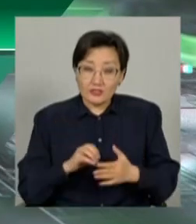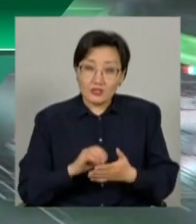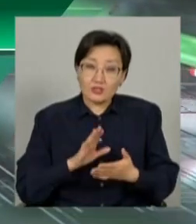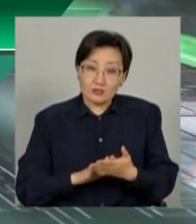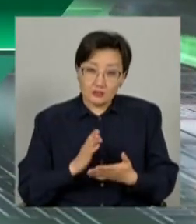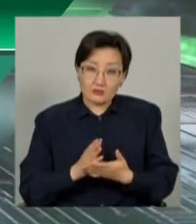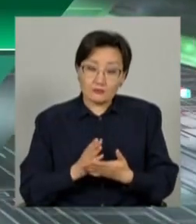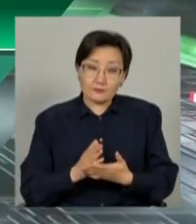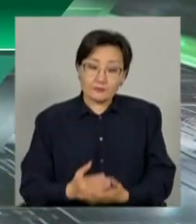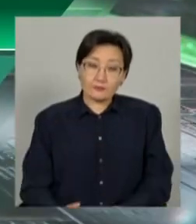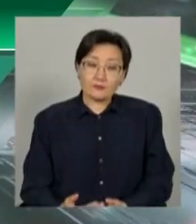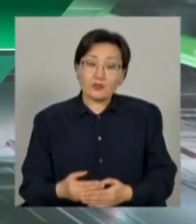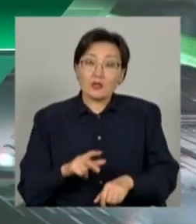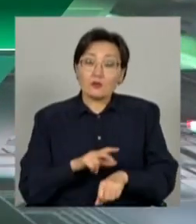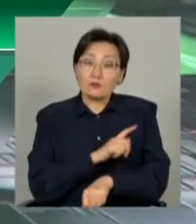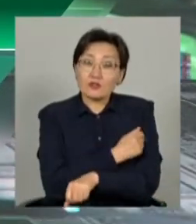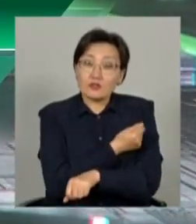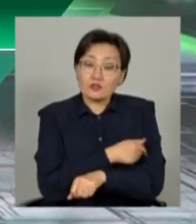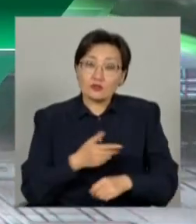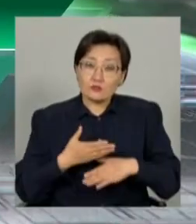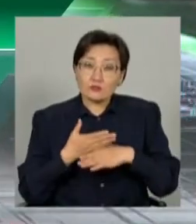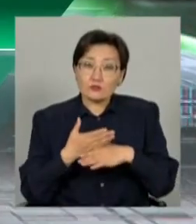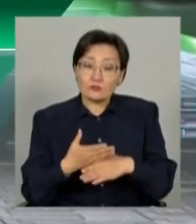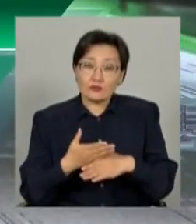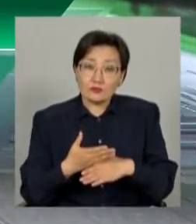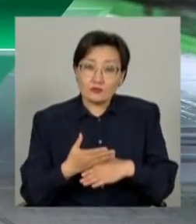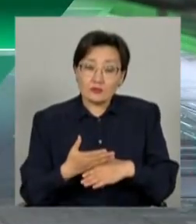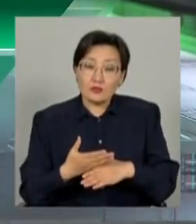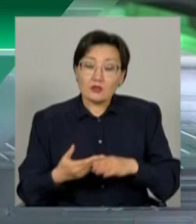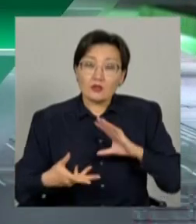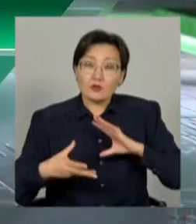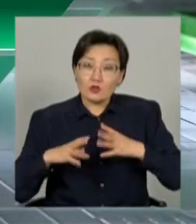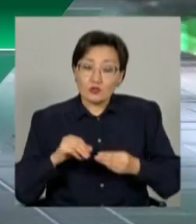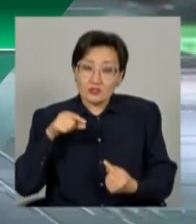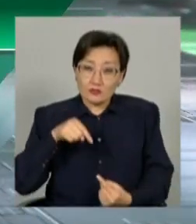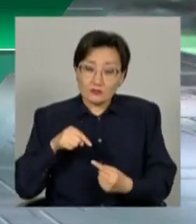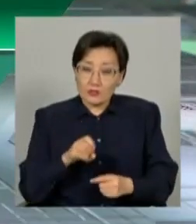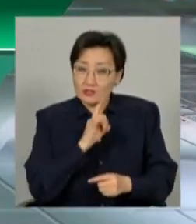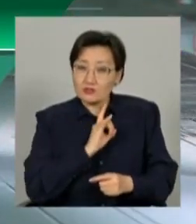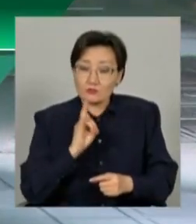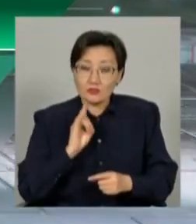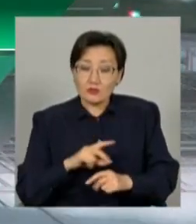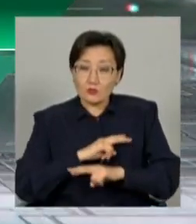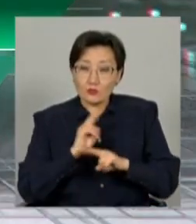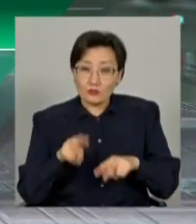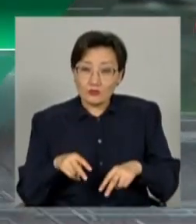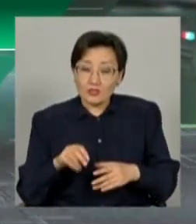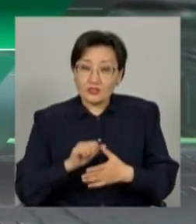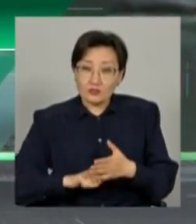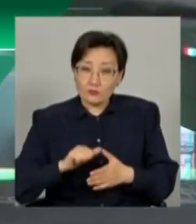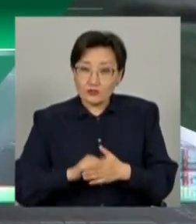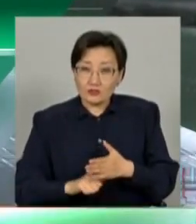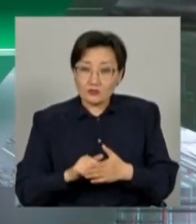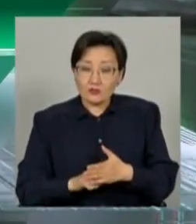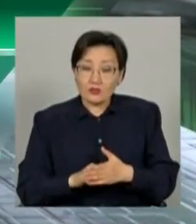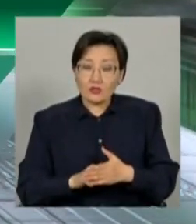тізіліміне енгізілді. Медициналық куәлендіру қорытындысына сәйкес әйелдердің өлімінің себебі